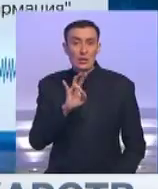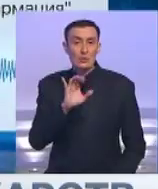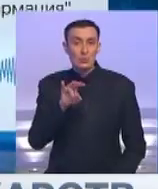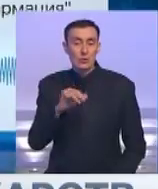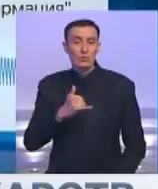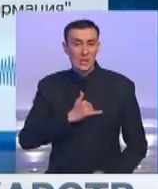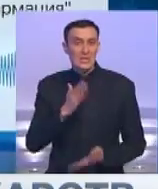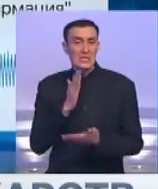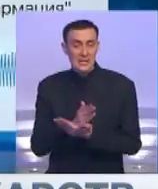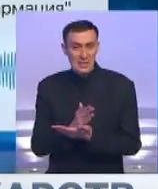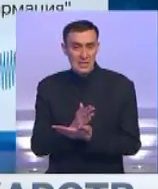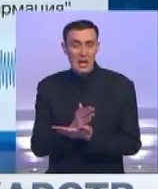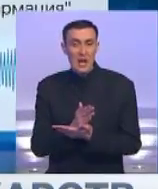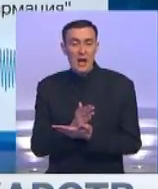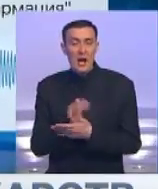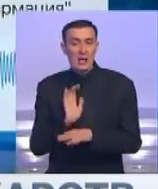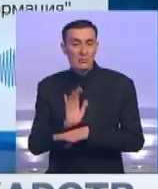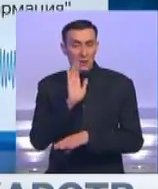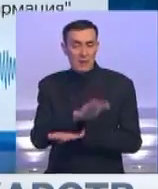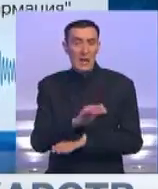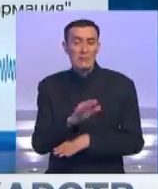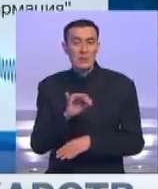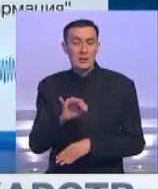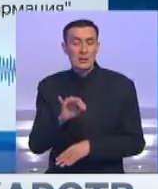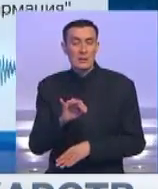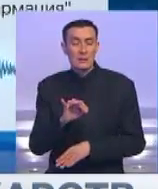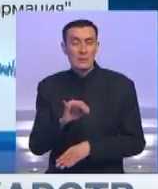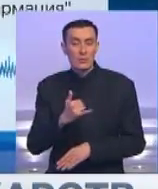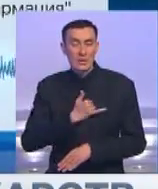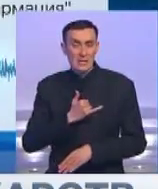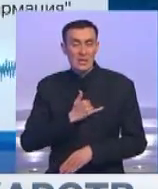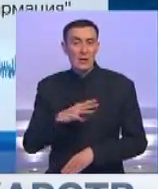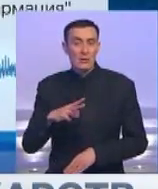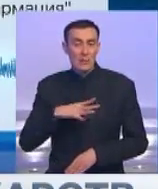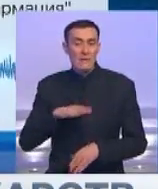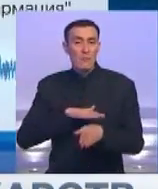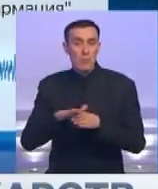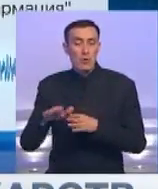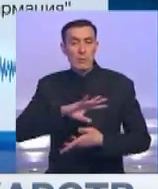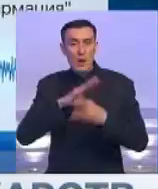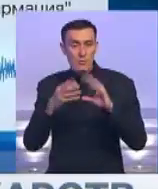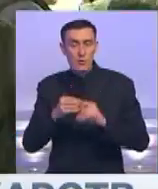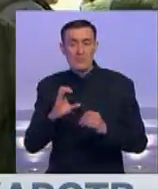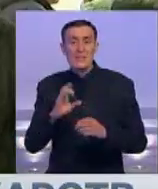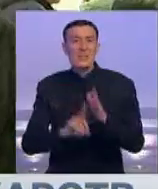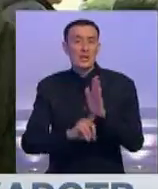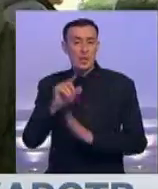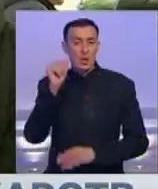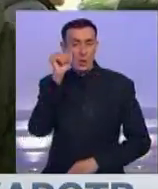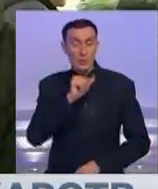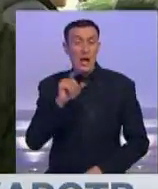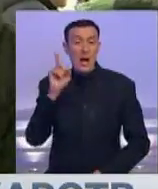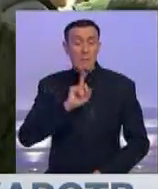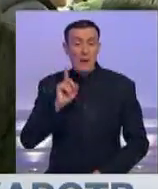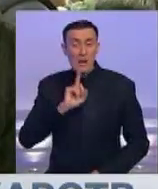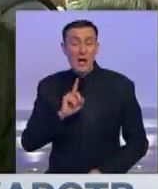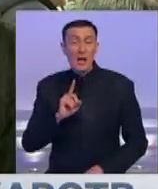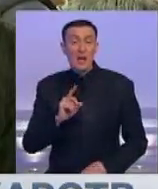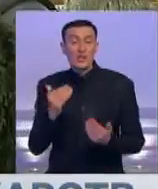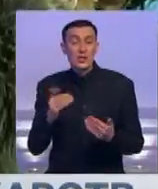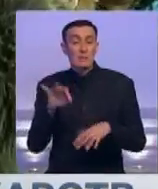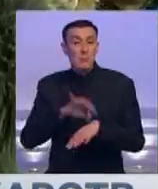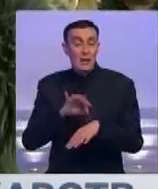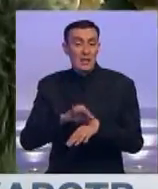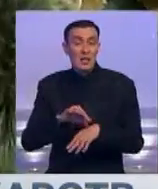в порядке. Инсулины у нас отгружаются, отгружались. У нас инсулины были в полном объеме с самого начала года. А пока суд да дело, больные в